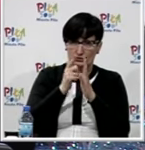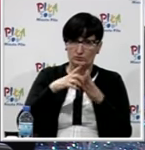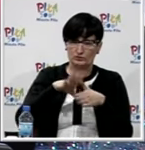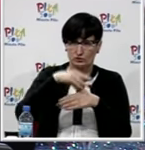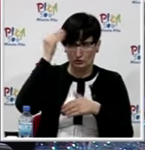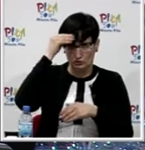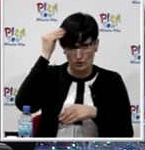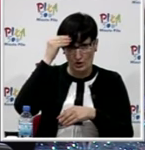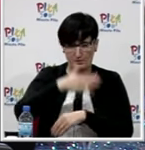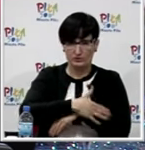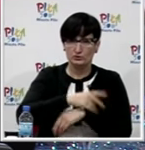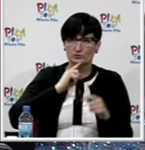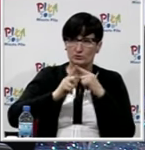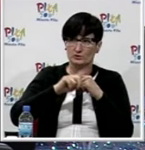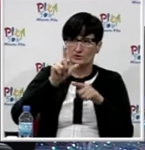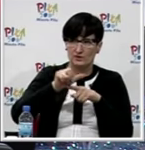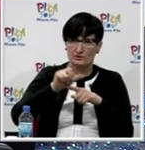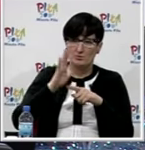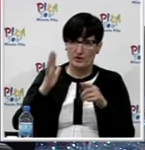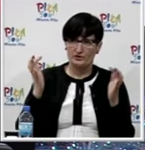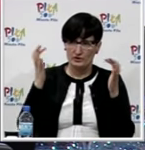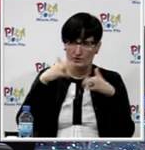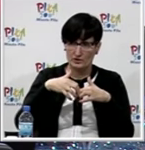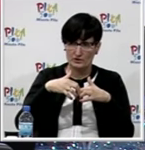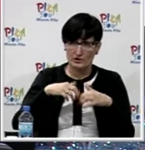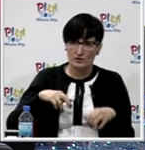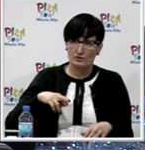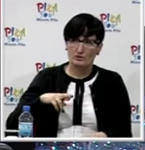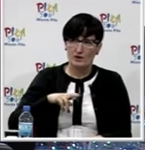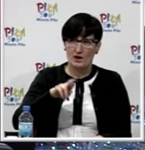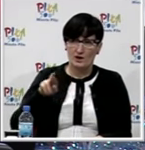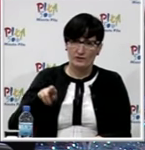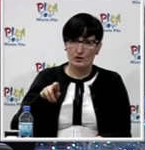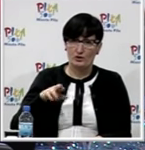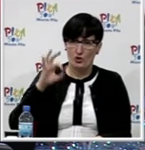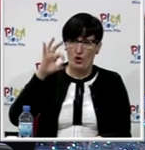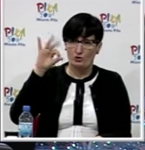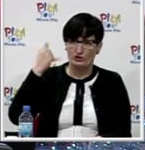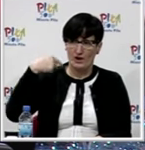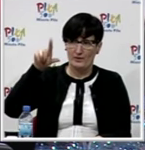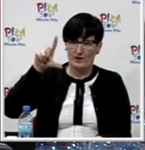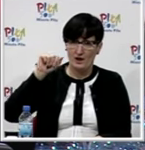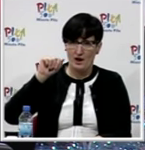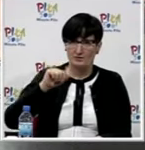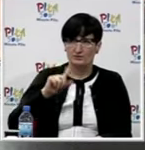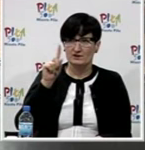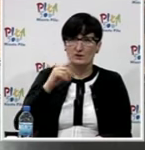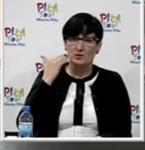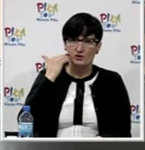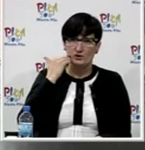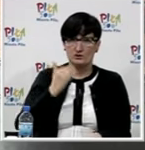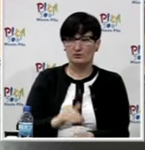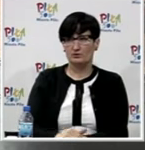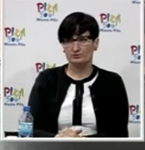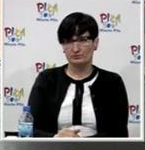numer 12 odbędzie się spotkanie Rady Osiedla z mieszkańcami. Serdecznie zapraszam w imieniu, jako członek Rady Osiedla. Dziękuję.